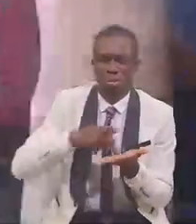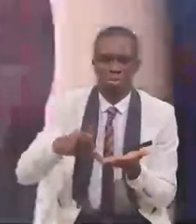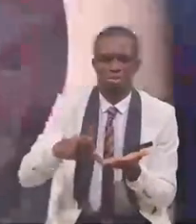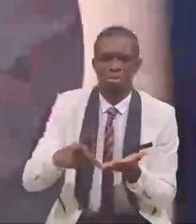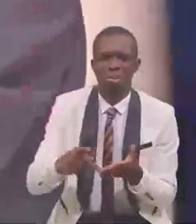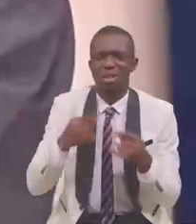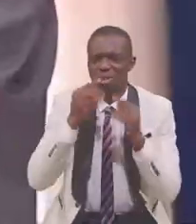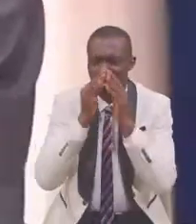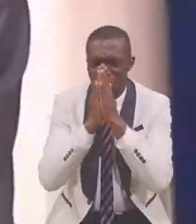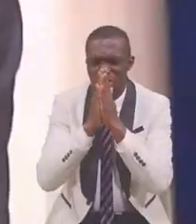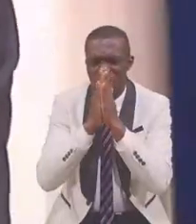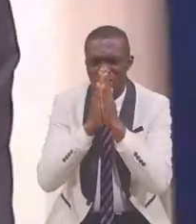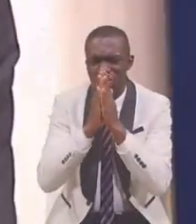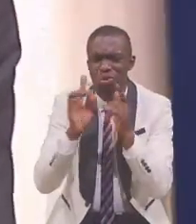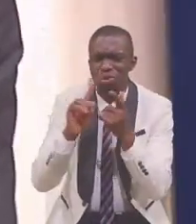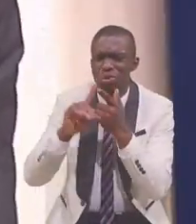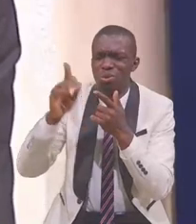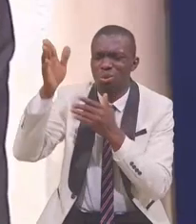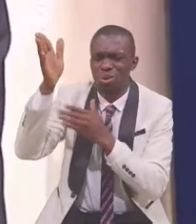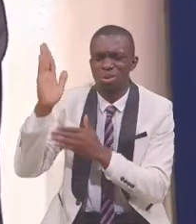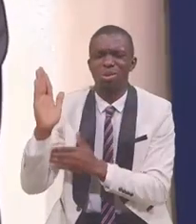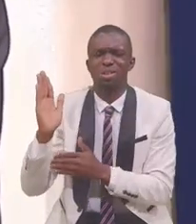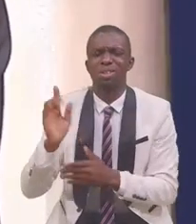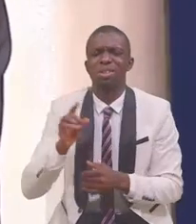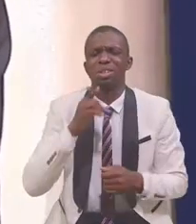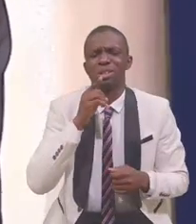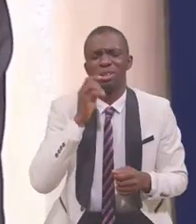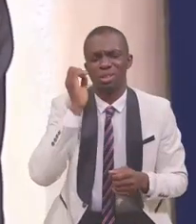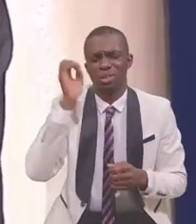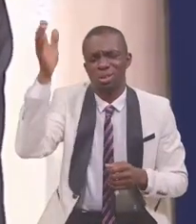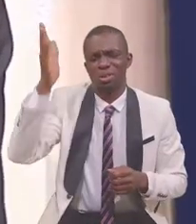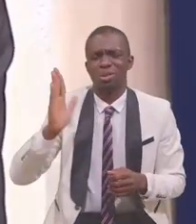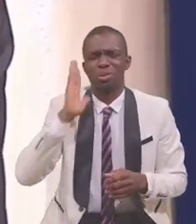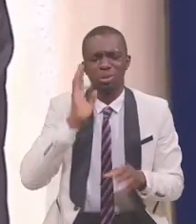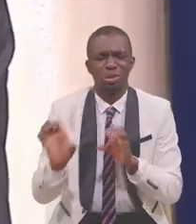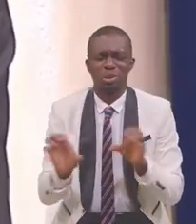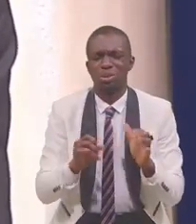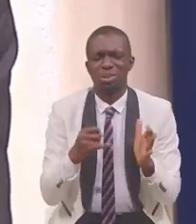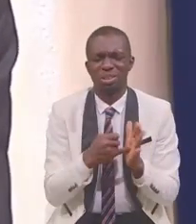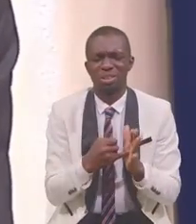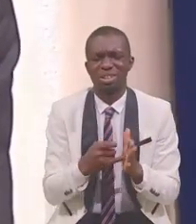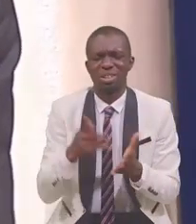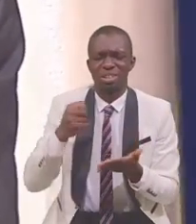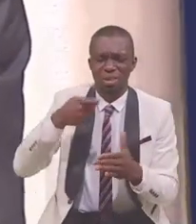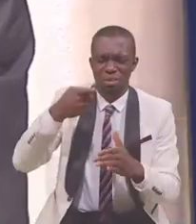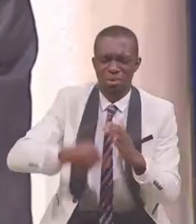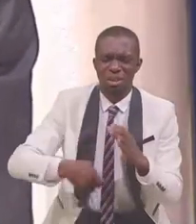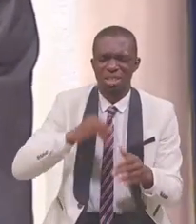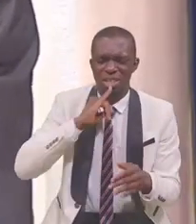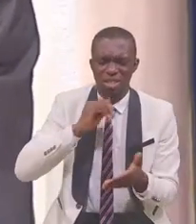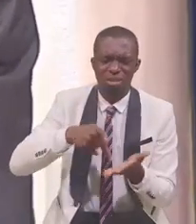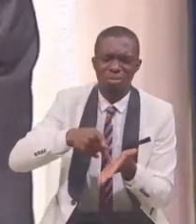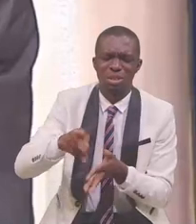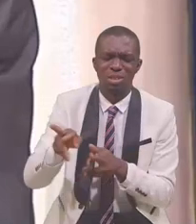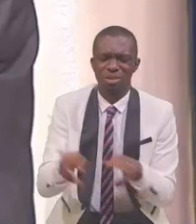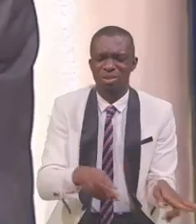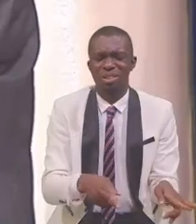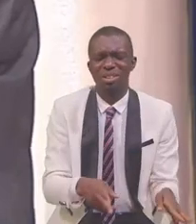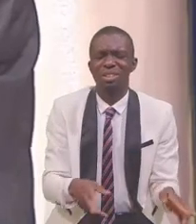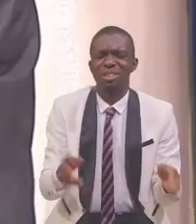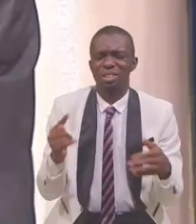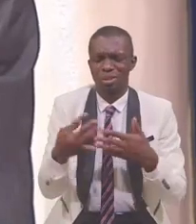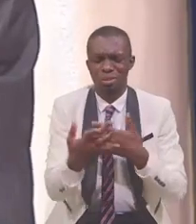Le prix est déjà payé. Le prix a déjà été payé. Le sang de Jésus. Jésus lui-même,